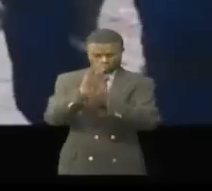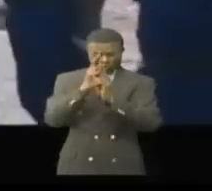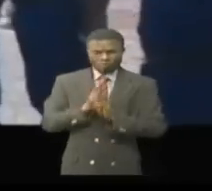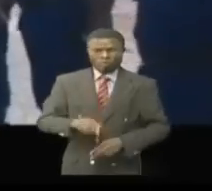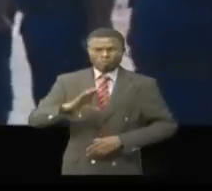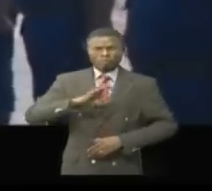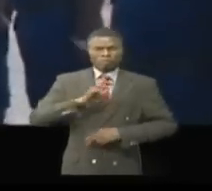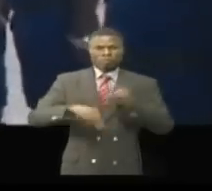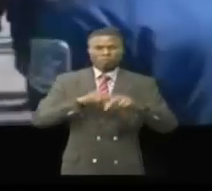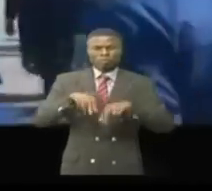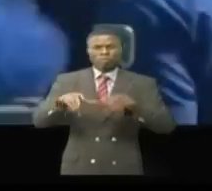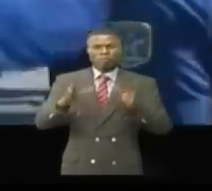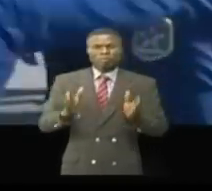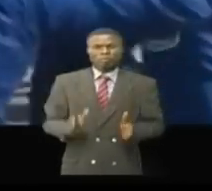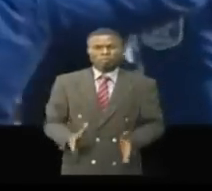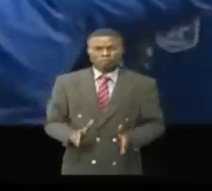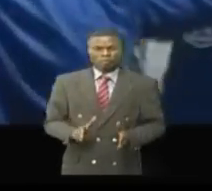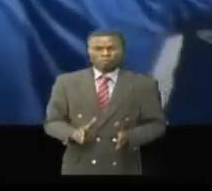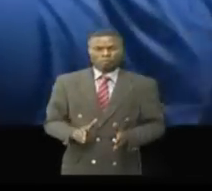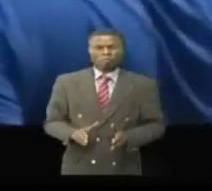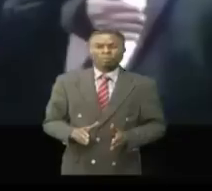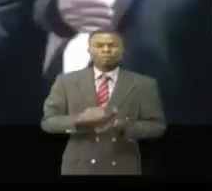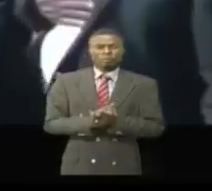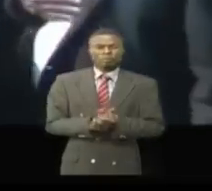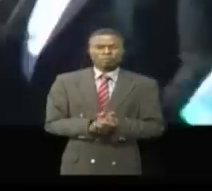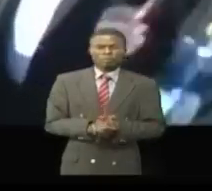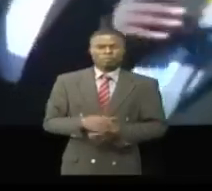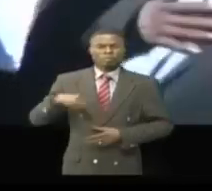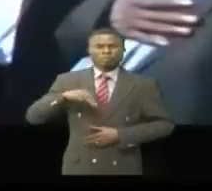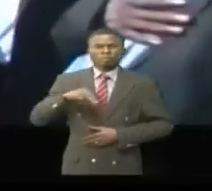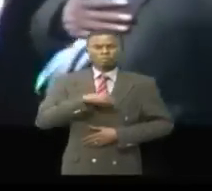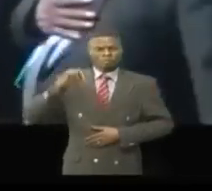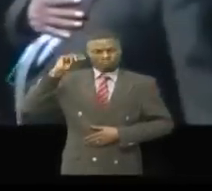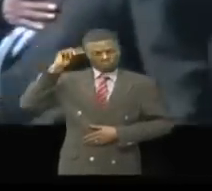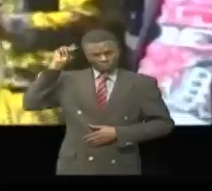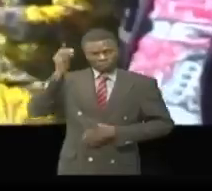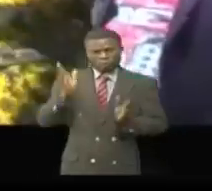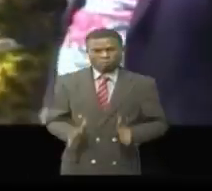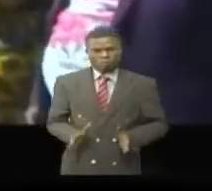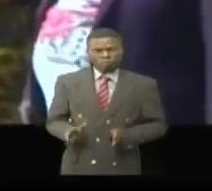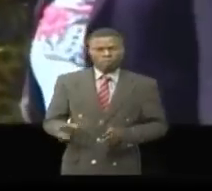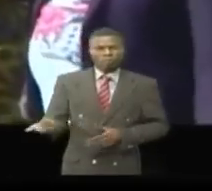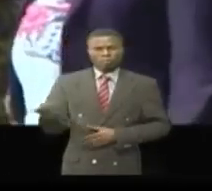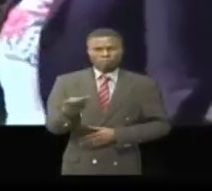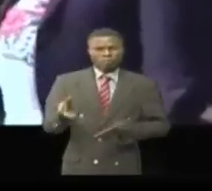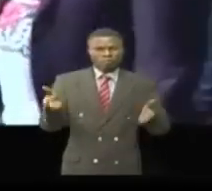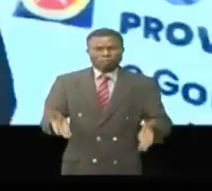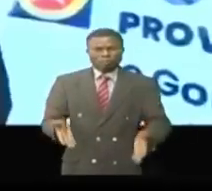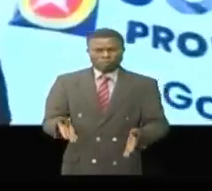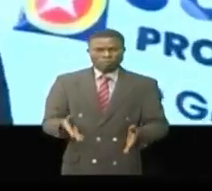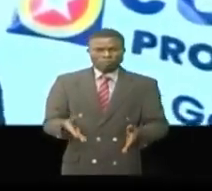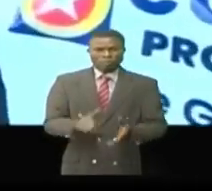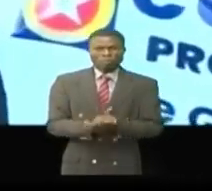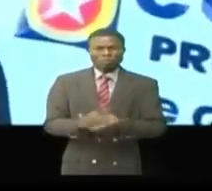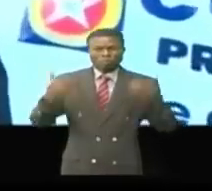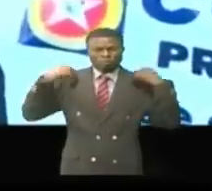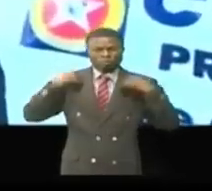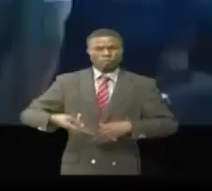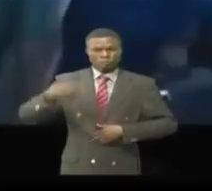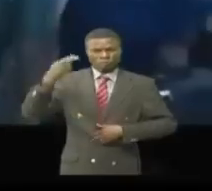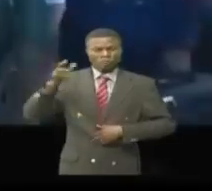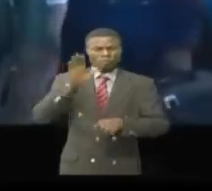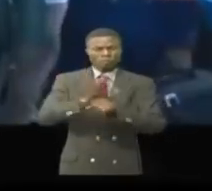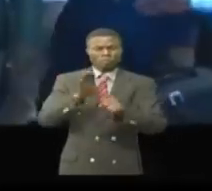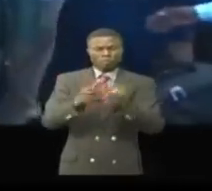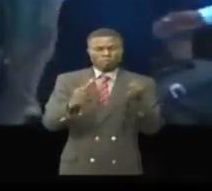police nationale congolaise, puis les civilités des membres du gouvernement provincial des deux entités, sans oublier des ovations, des grandes